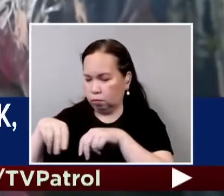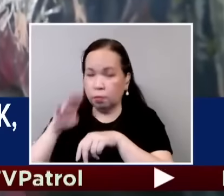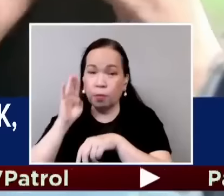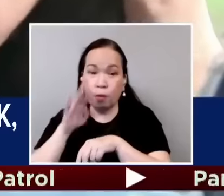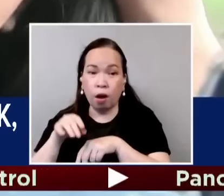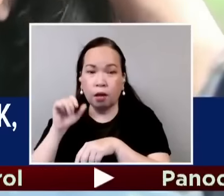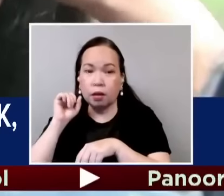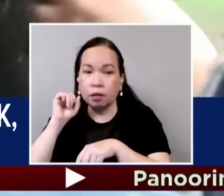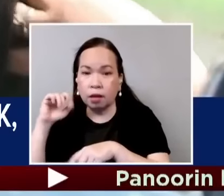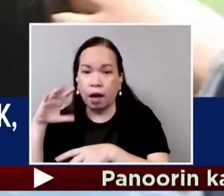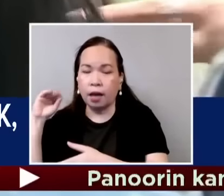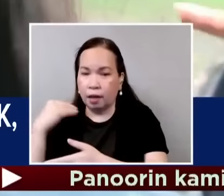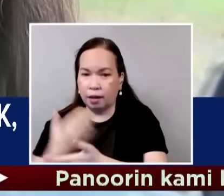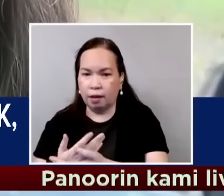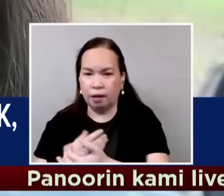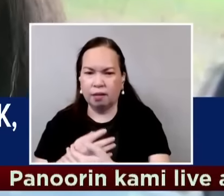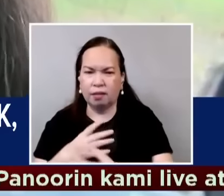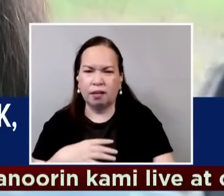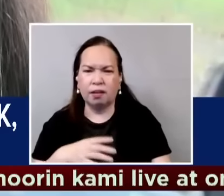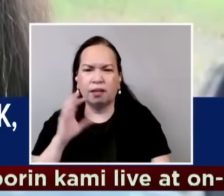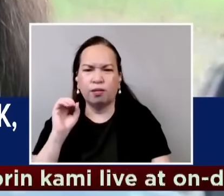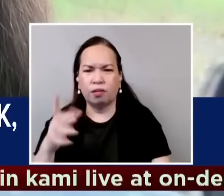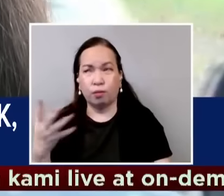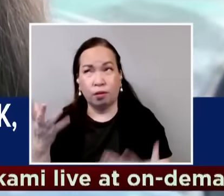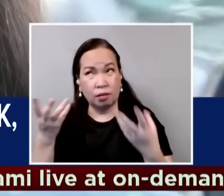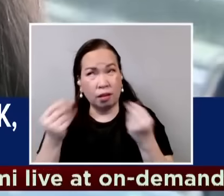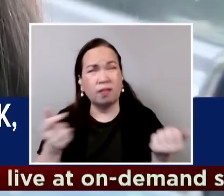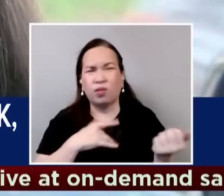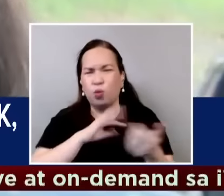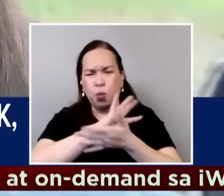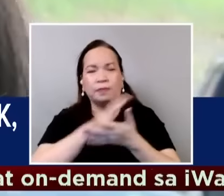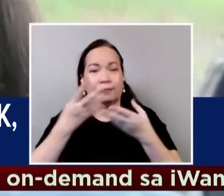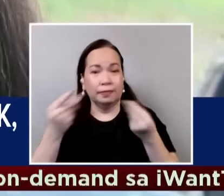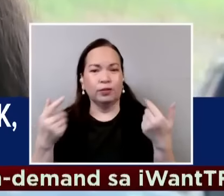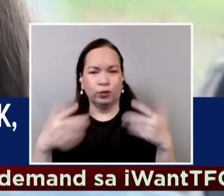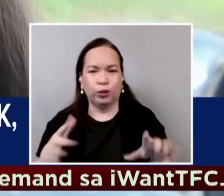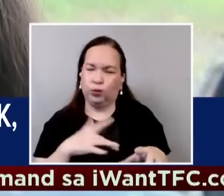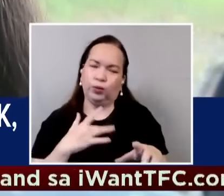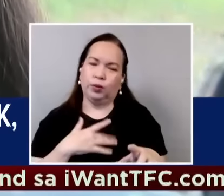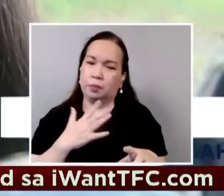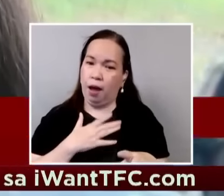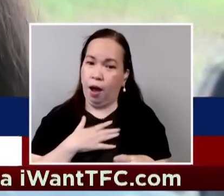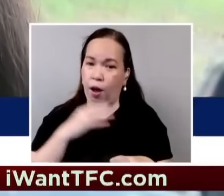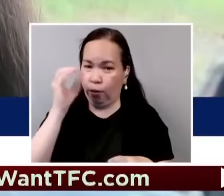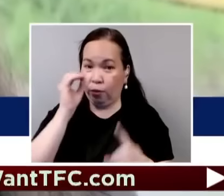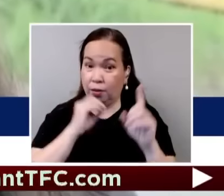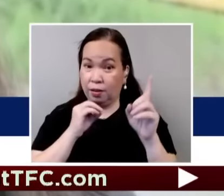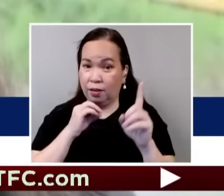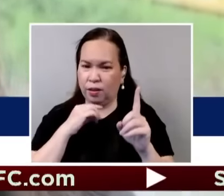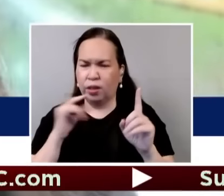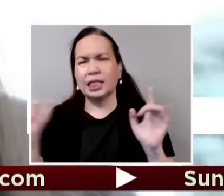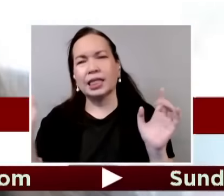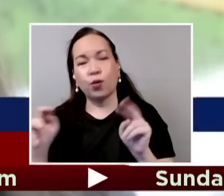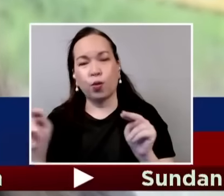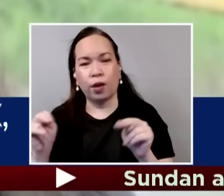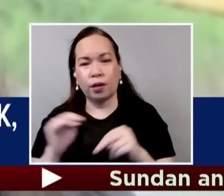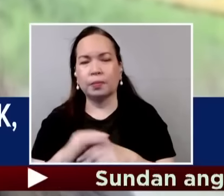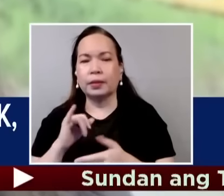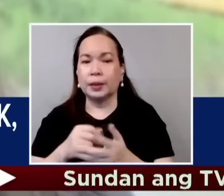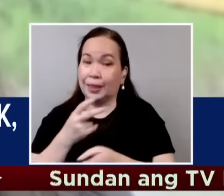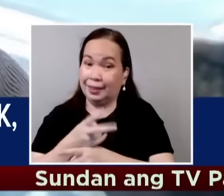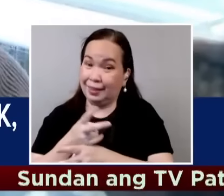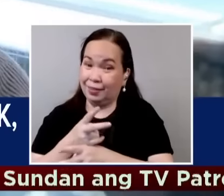anak. Wala naman po talaga yung COVID para sa akin. Okay. Kumbaga ano lang po paranormal lang. Mag-iingat lang po